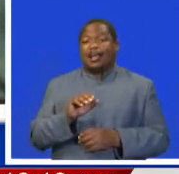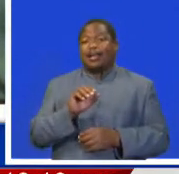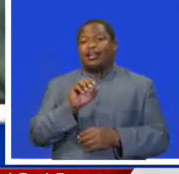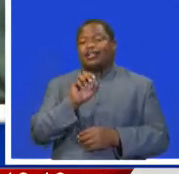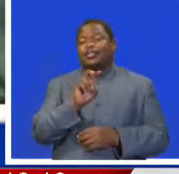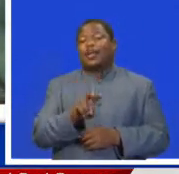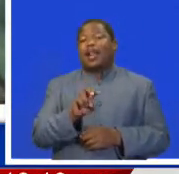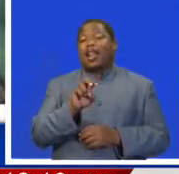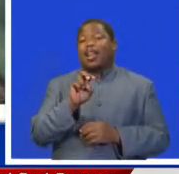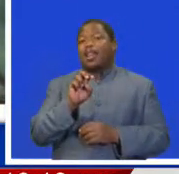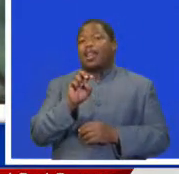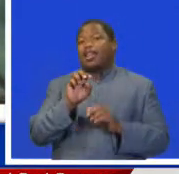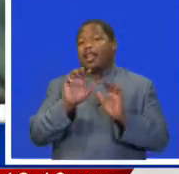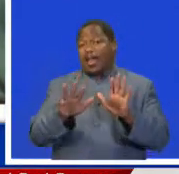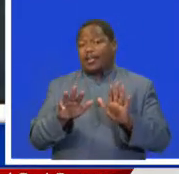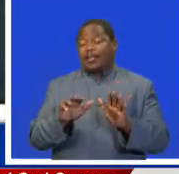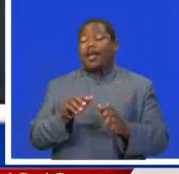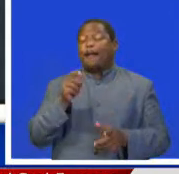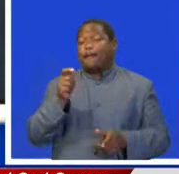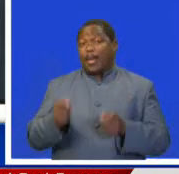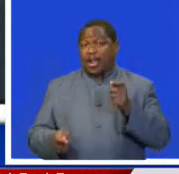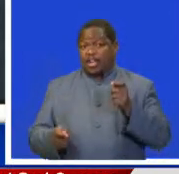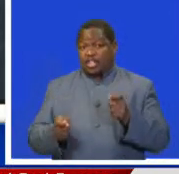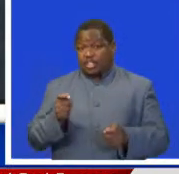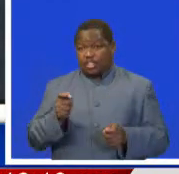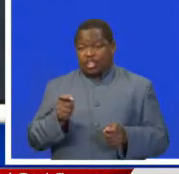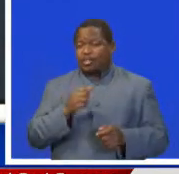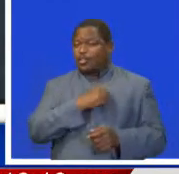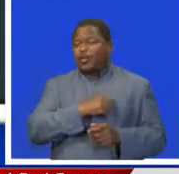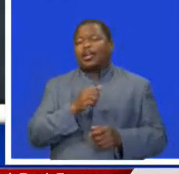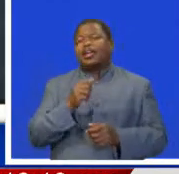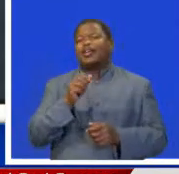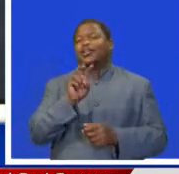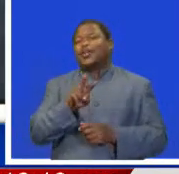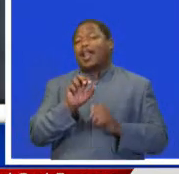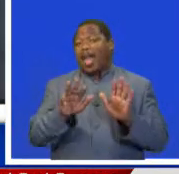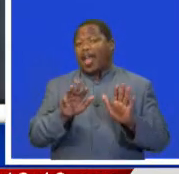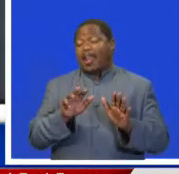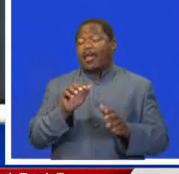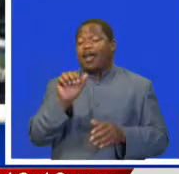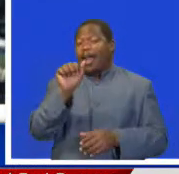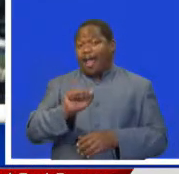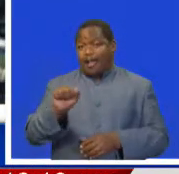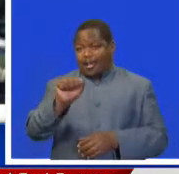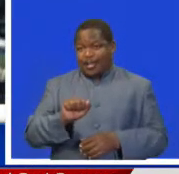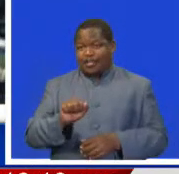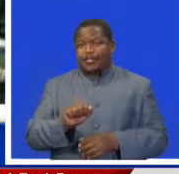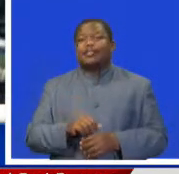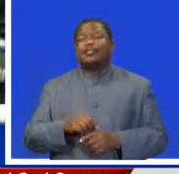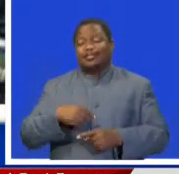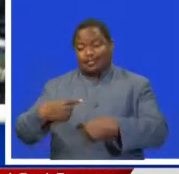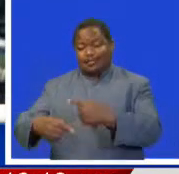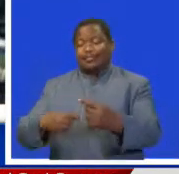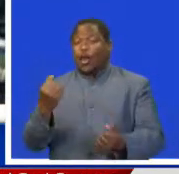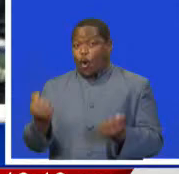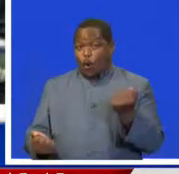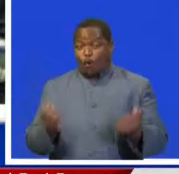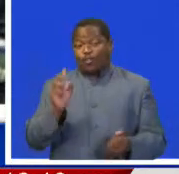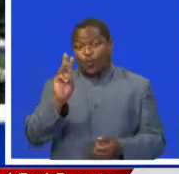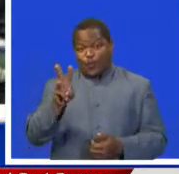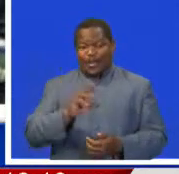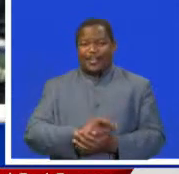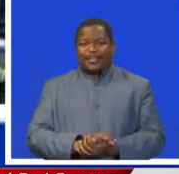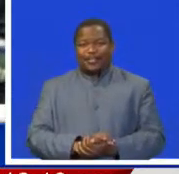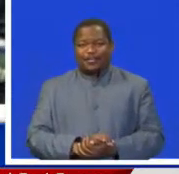kendzabente Eswatini TV ngusifiso Nxumalo nasimuva Shongwe enkantolo yamanje enhlangano. Mana ngamahle lesikhathi manje